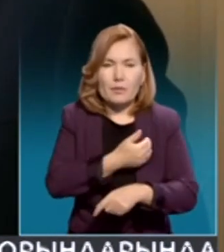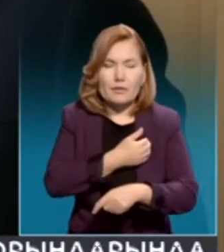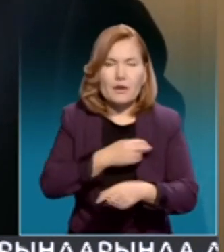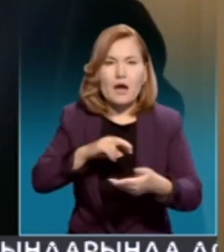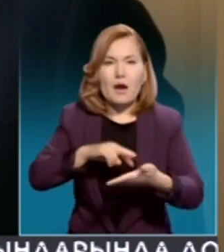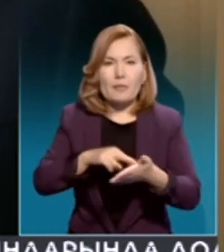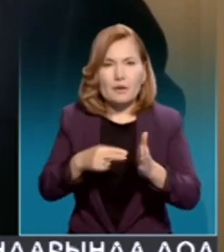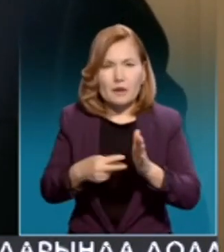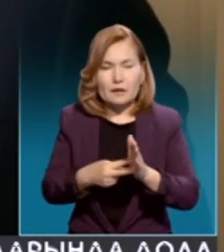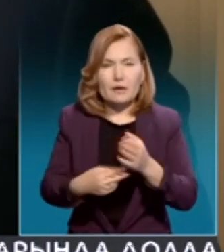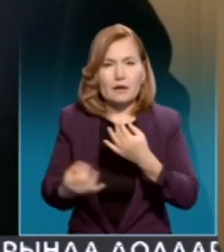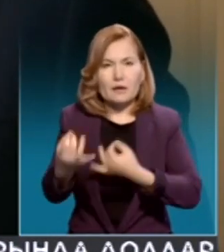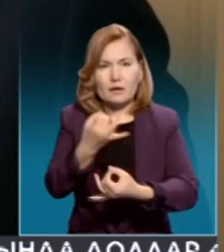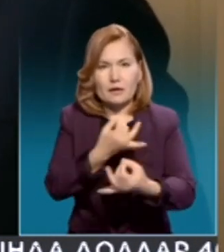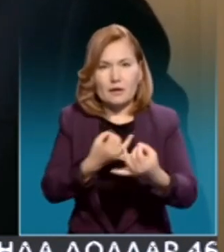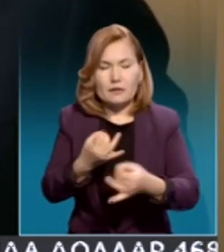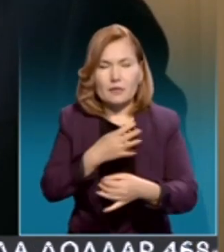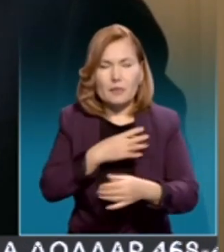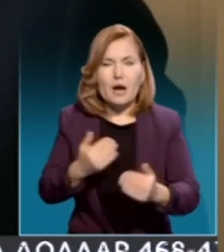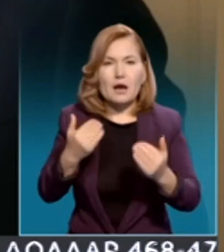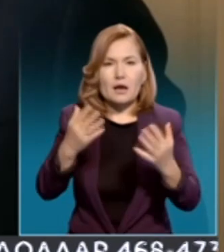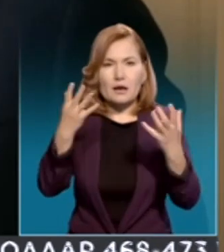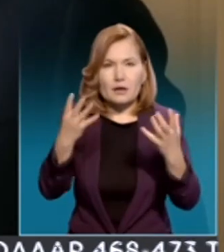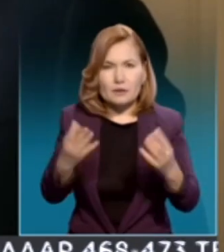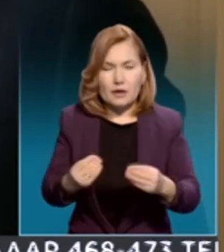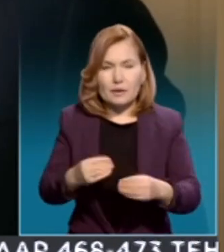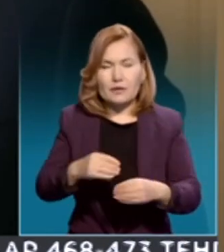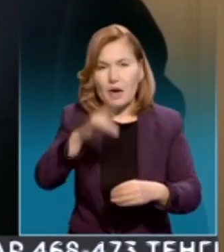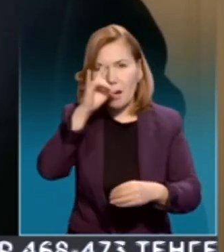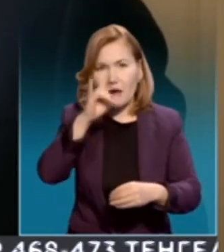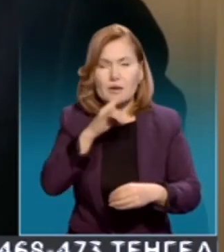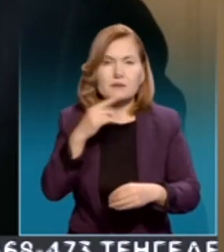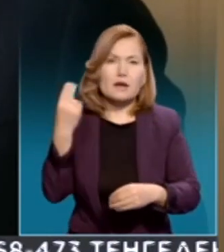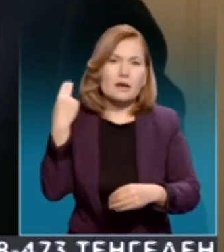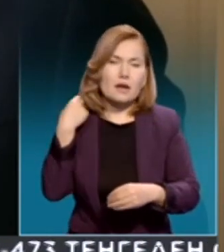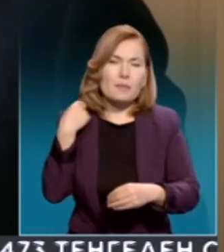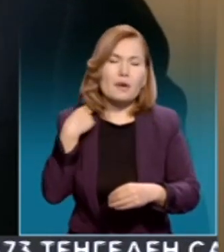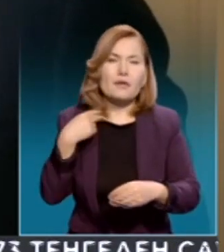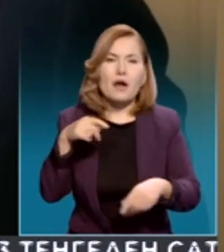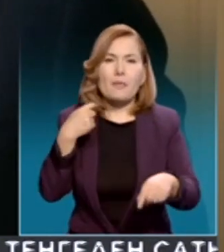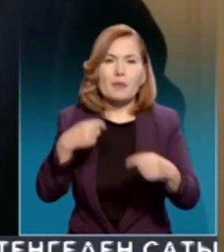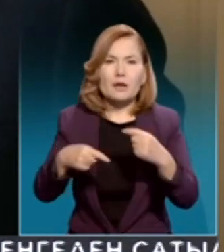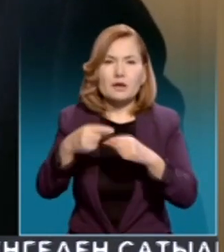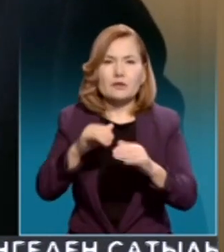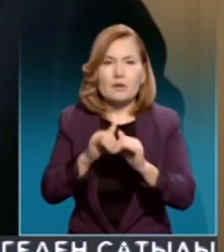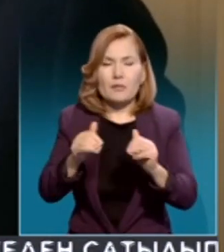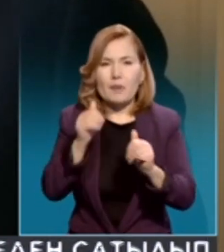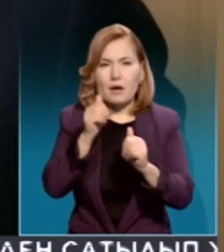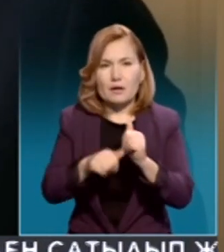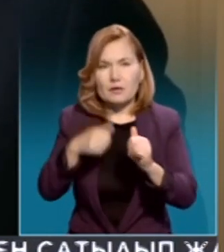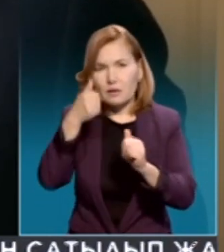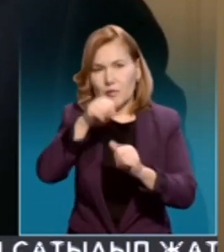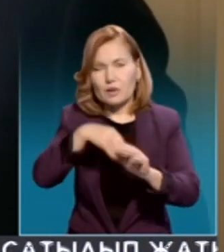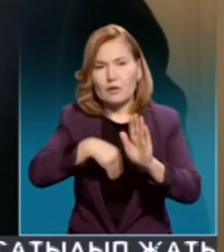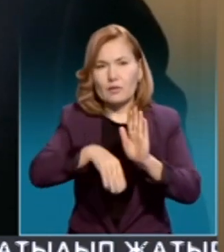мәселелерін талқыладық. Қазір екі жақты саудамыз жылдан жылға өсуде. Сонымен